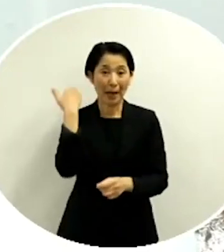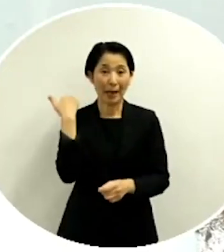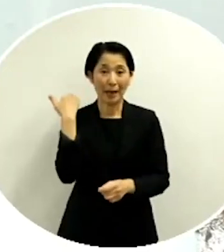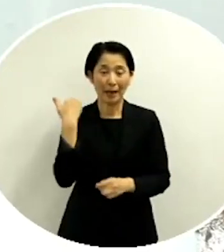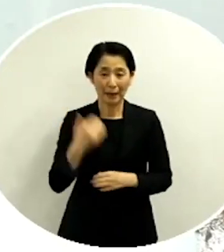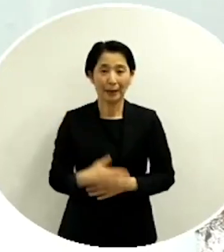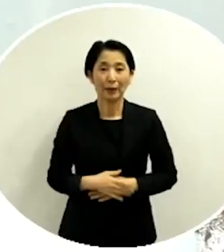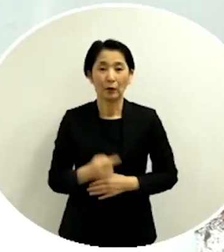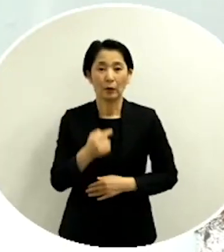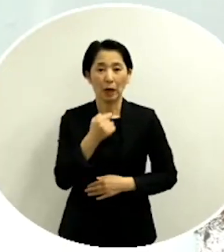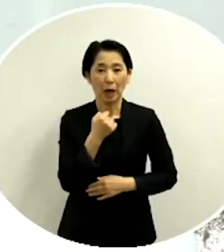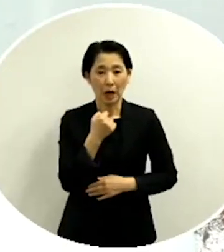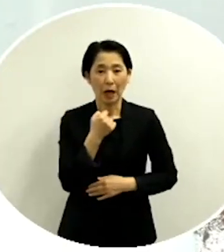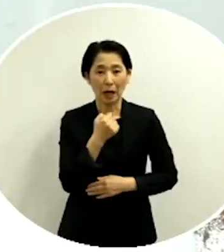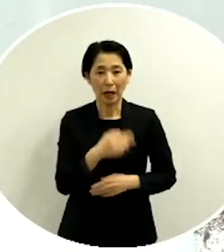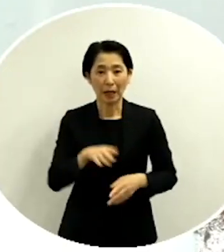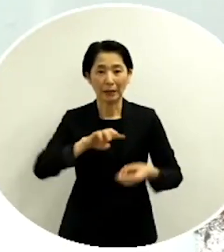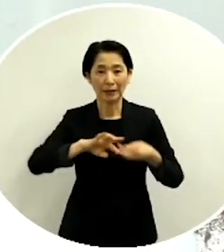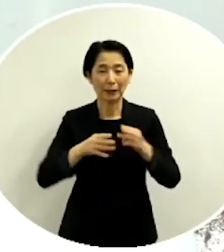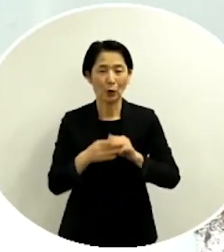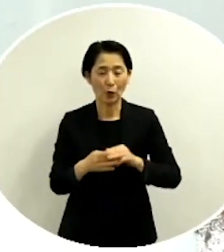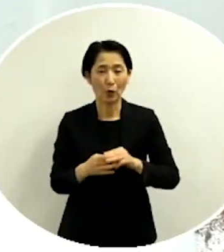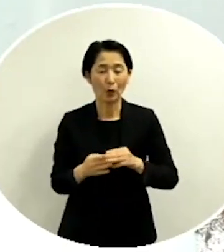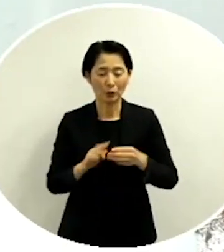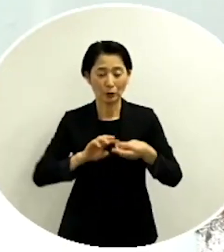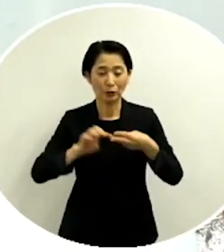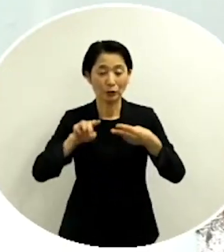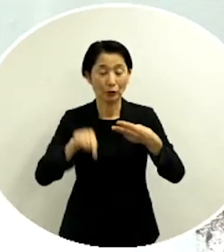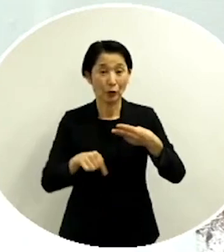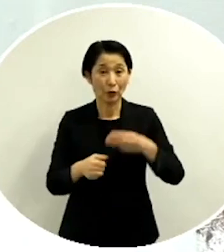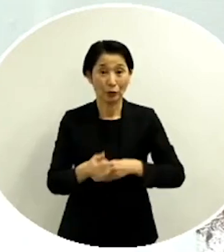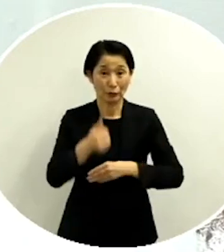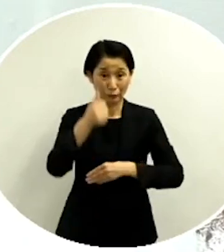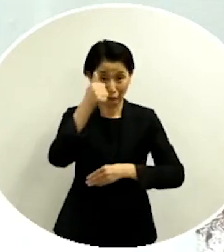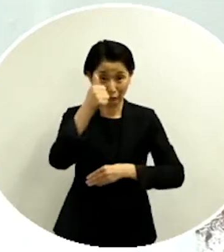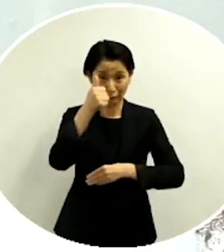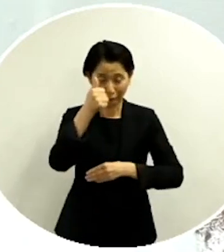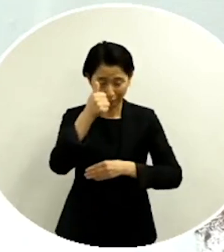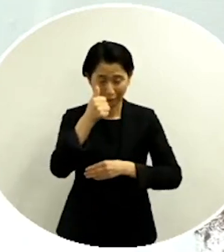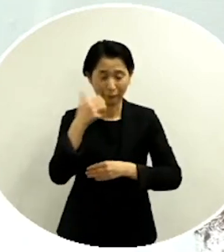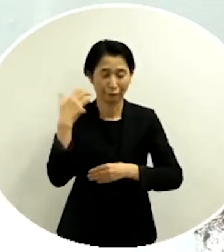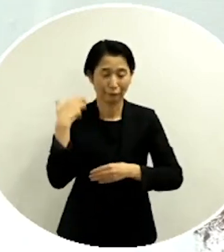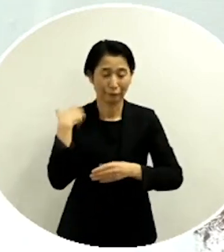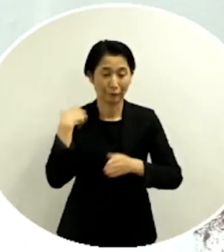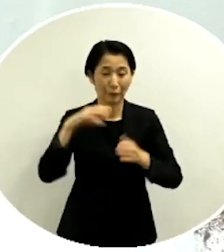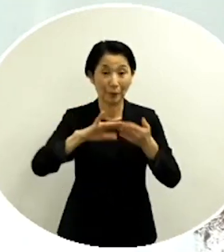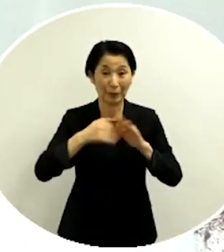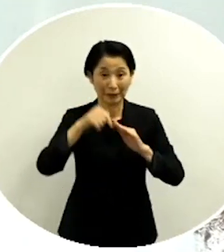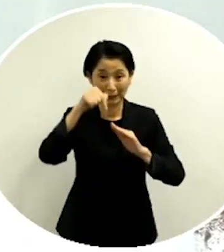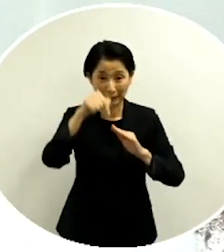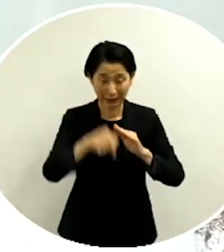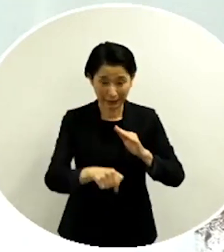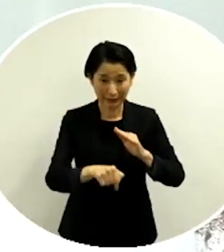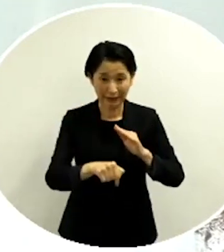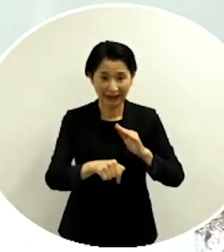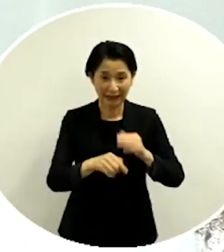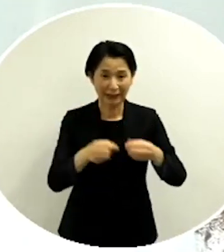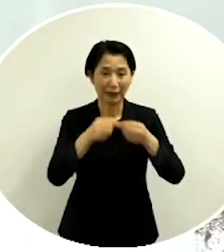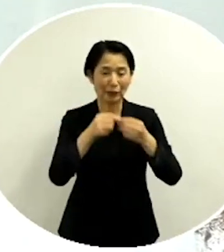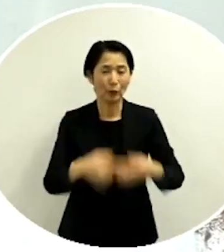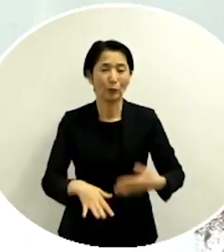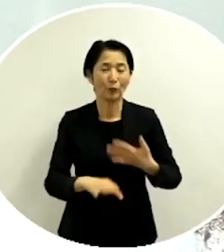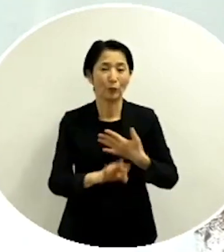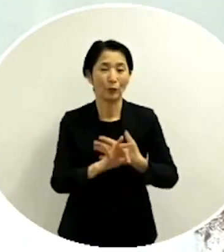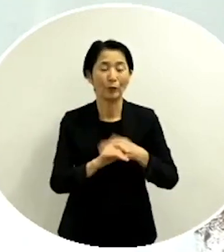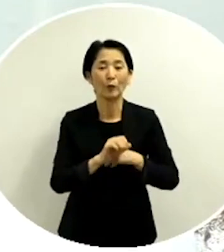私が町長を務めていた街でまちづくり基本条例というのを作りましたこれはまさに参加型民主主義を